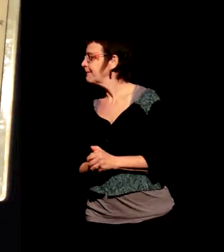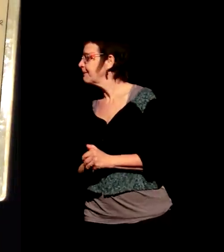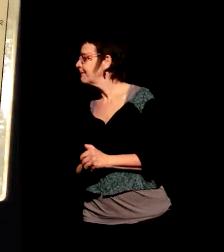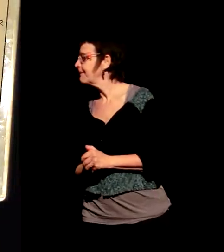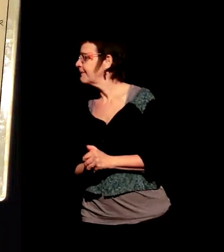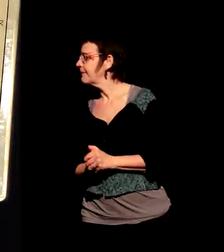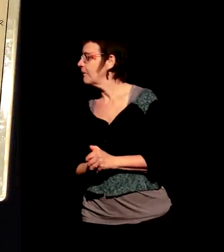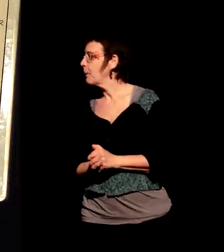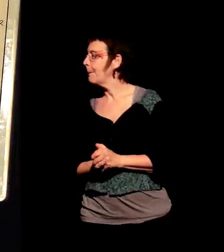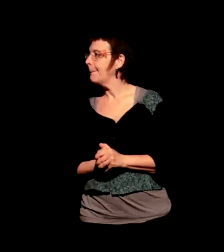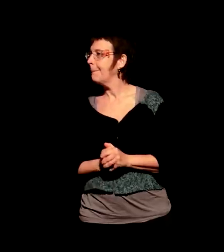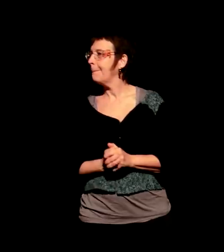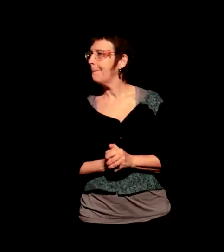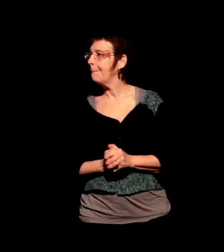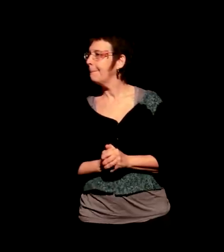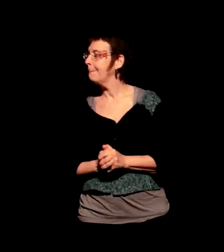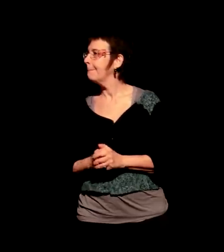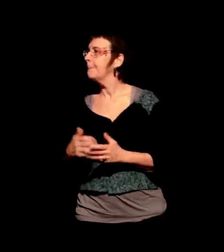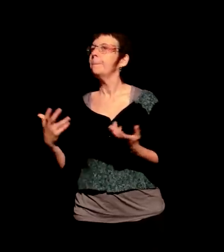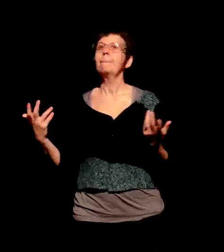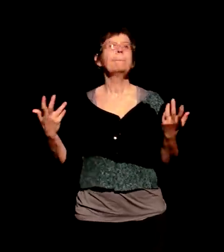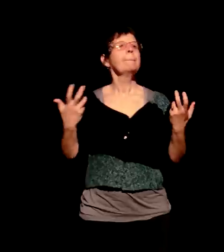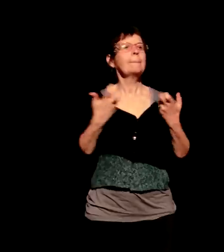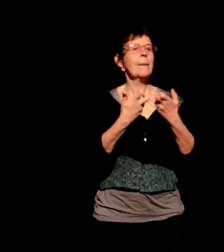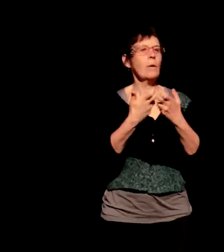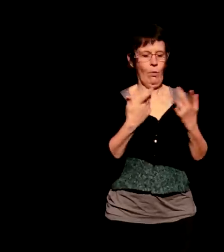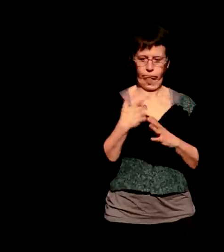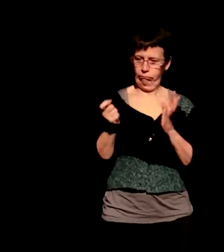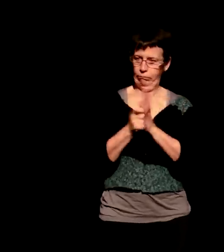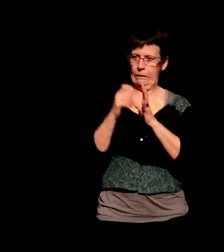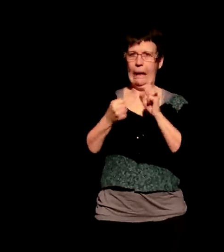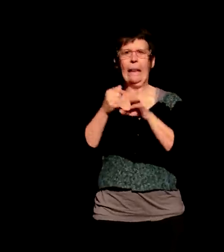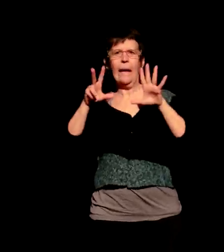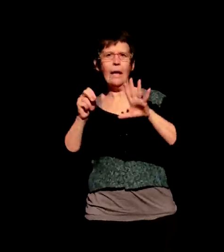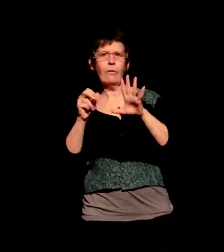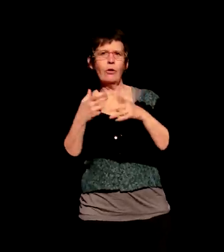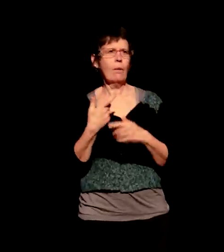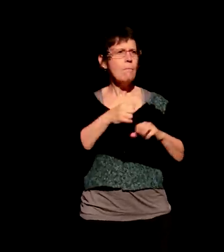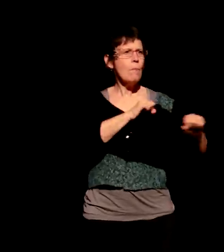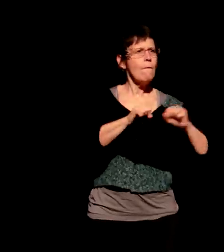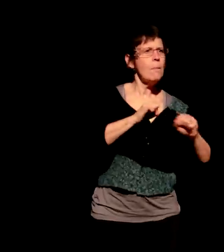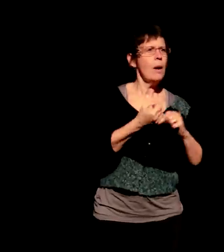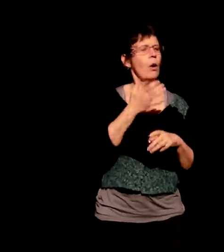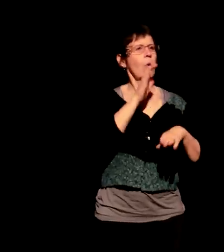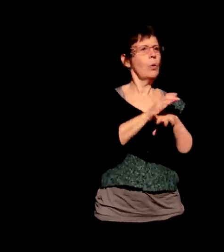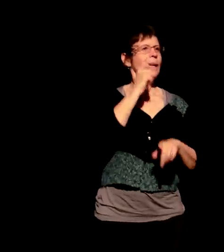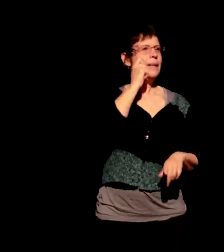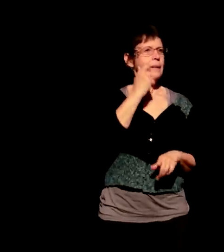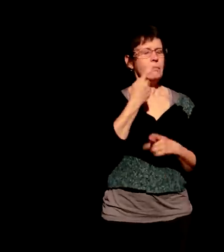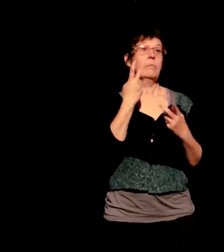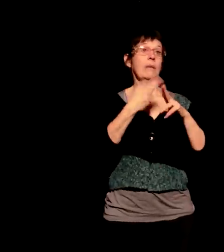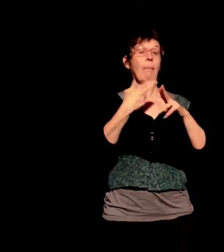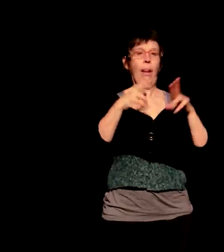Ils sont pas comme nous, c'est... vous savez, par exemple, dans les années 80, il y a eu un mouvement antiraciste fort qui s'appelait la Marche pour